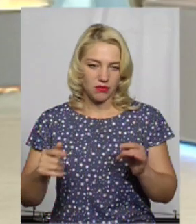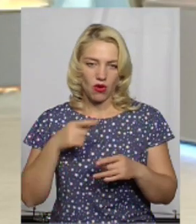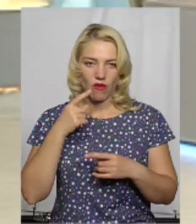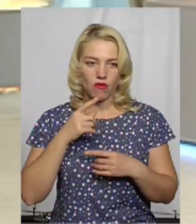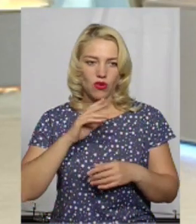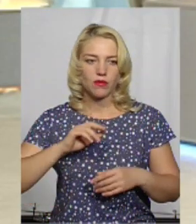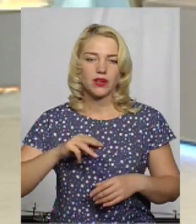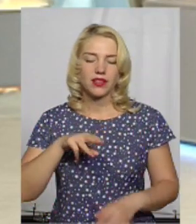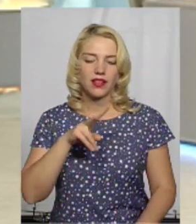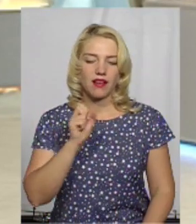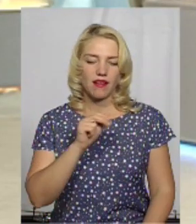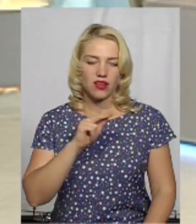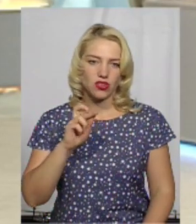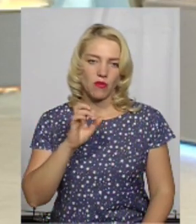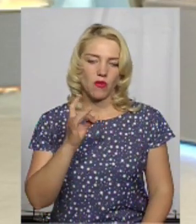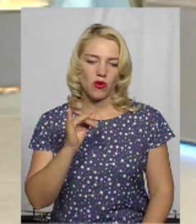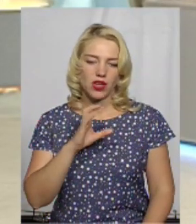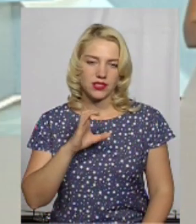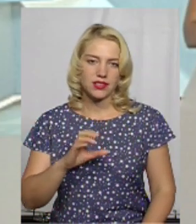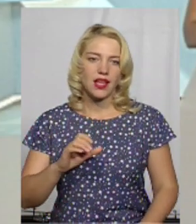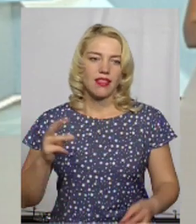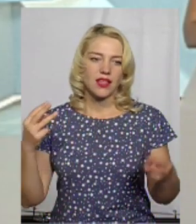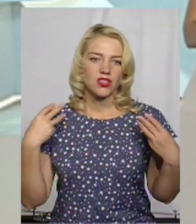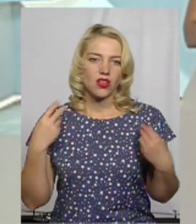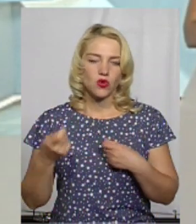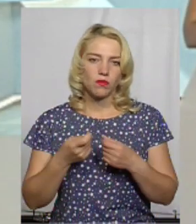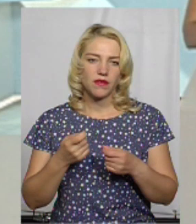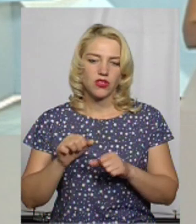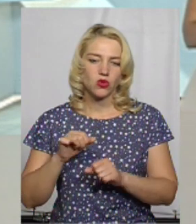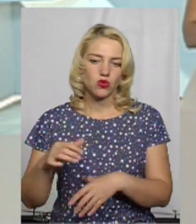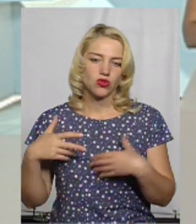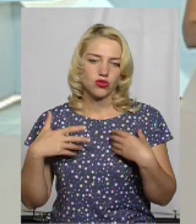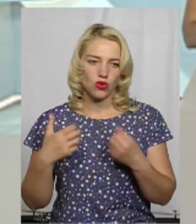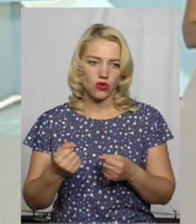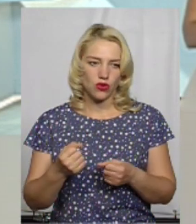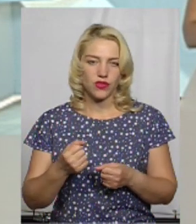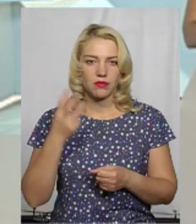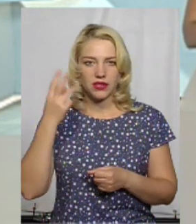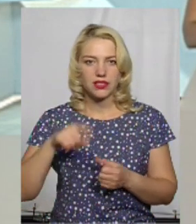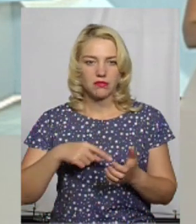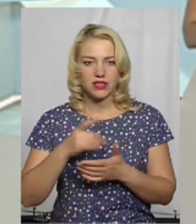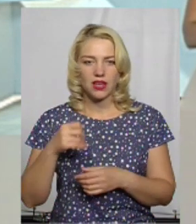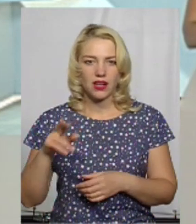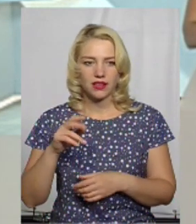Борисом Ткачем, начальником управління охорони здоров'я Хмельницької міської ради, Світланою Губай,